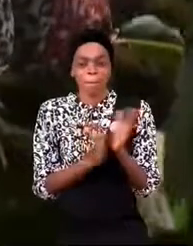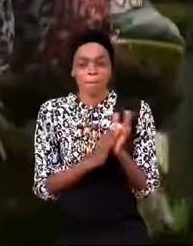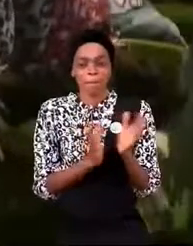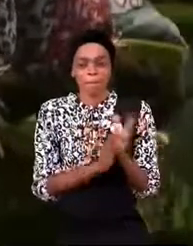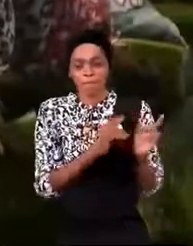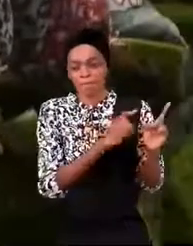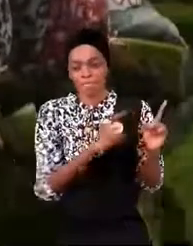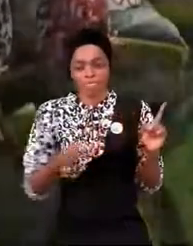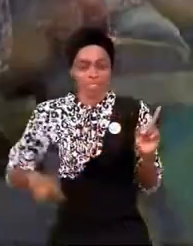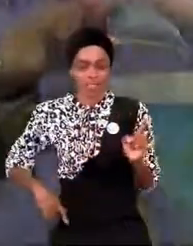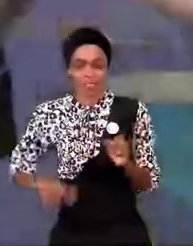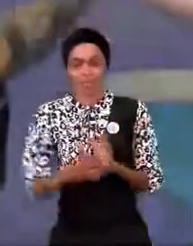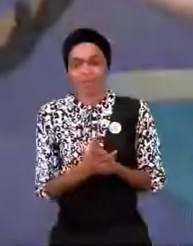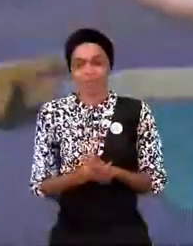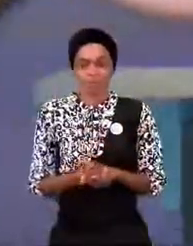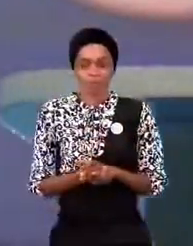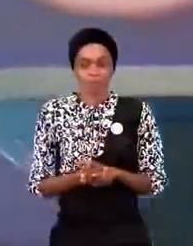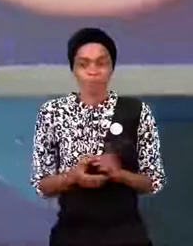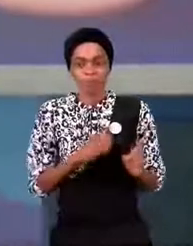Le Seigneur va te délivrer.